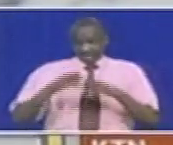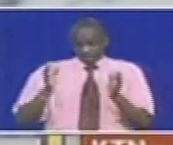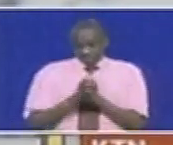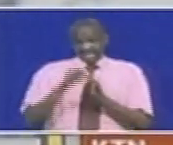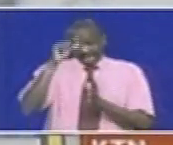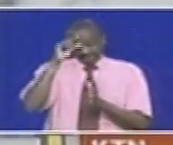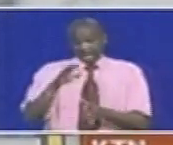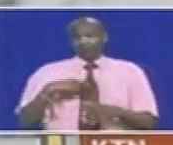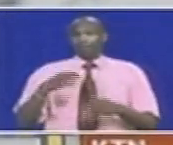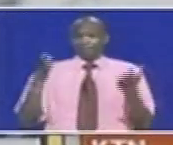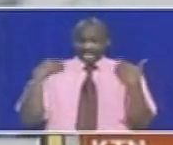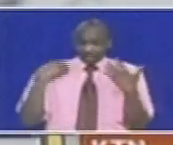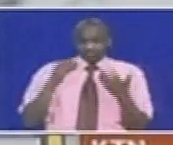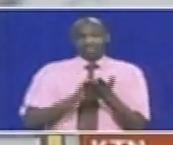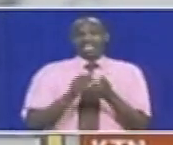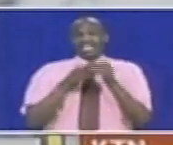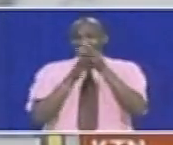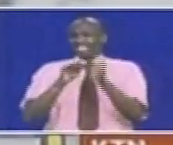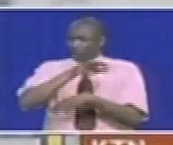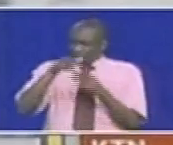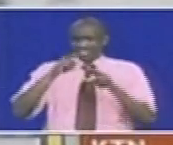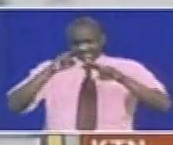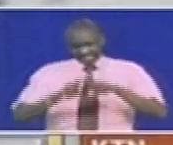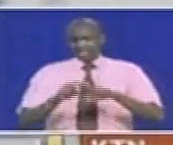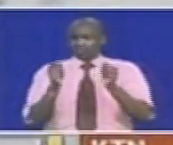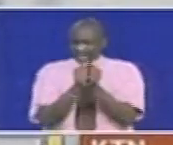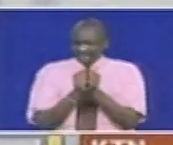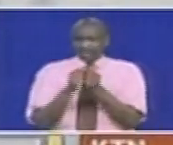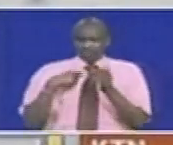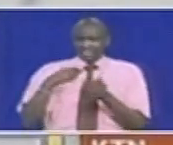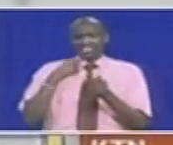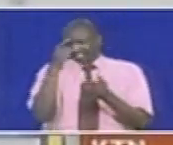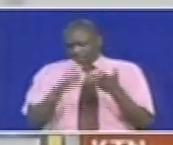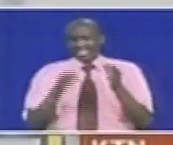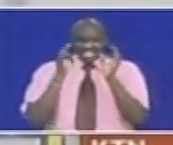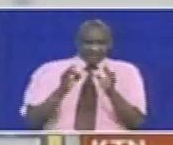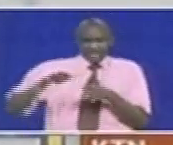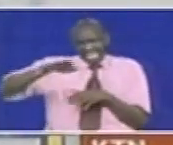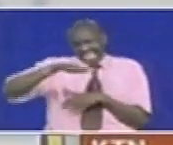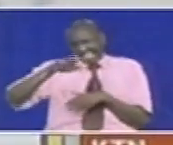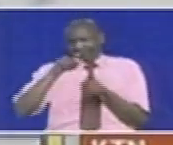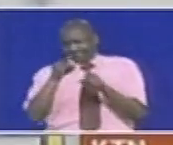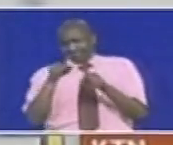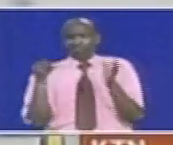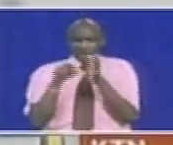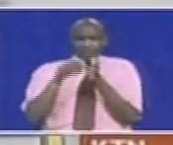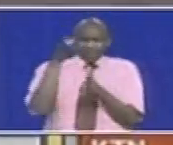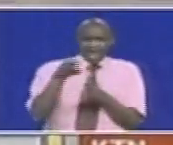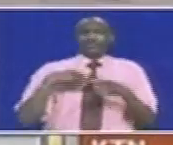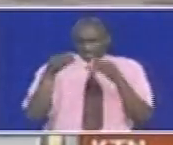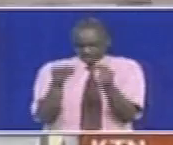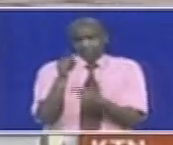wa Meru, tumekaa na viongozi wote, na tumesema kama kuna mahali ambapo kuna shida